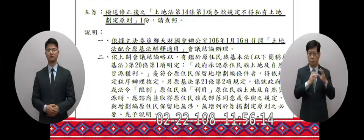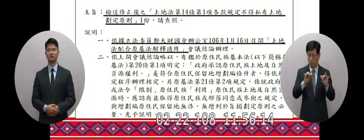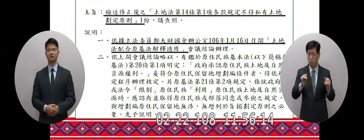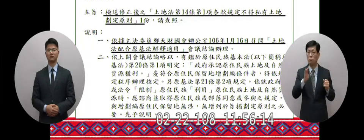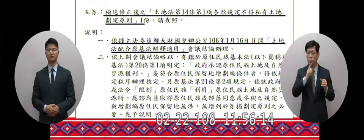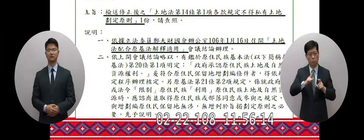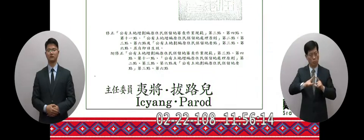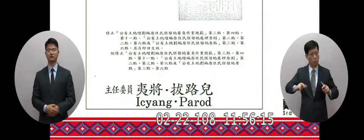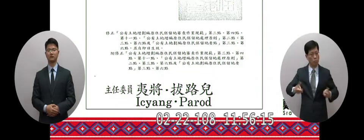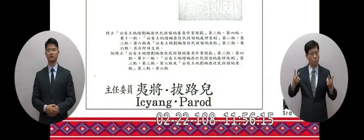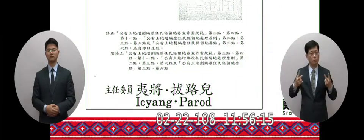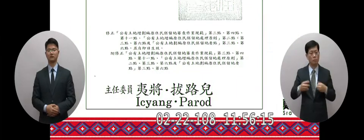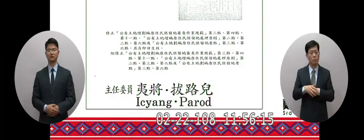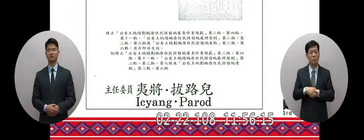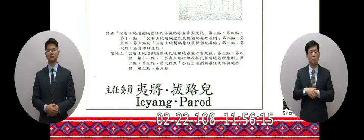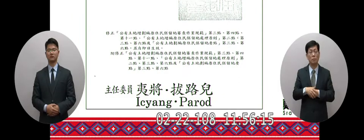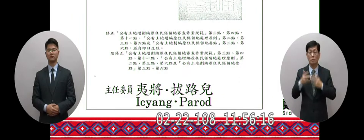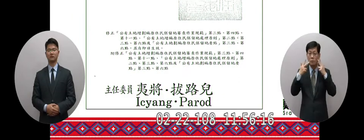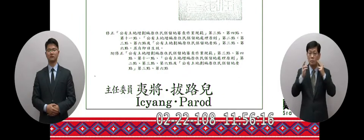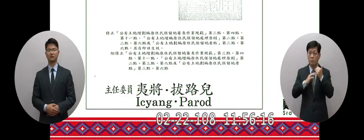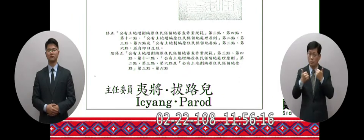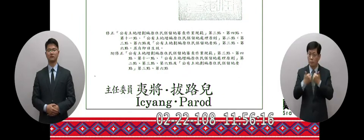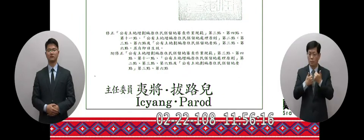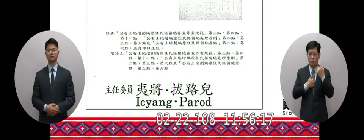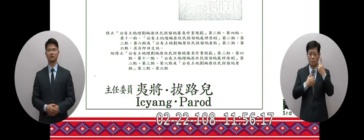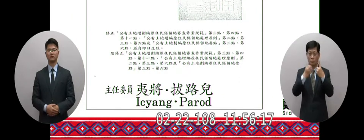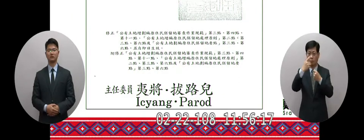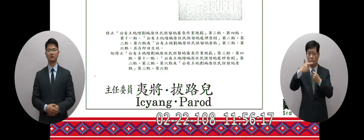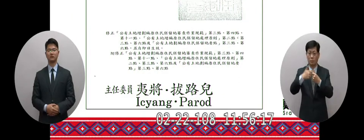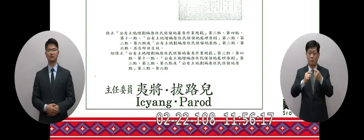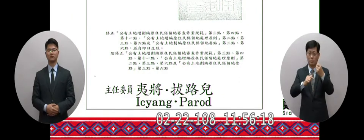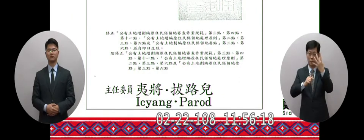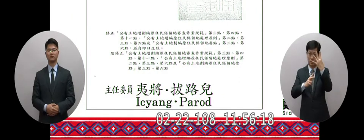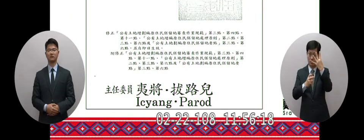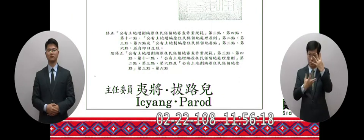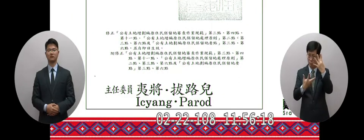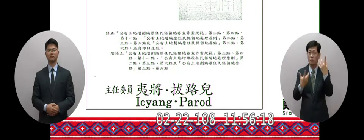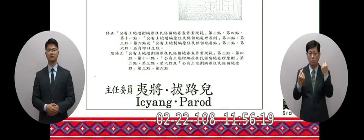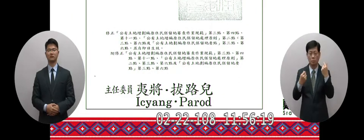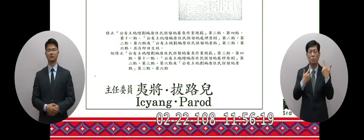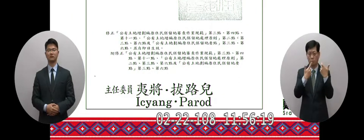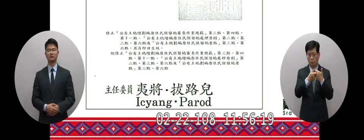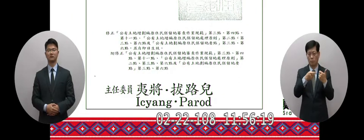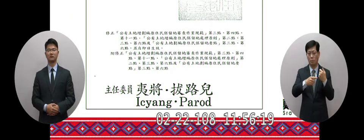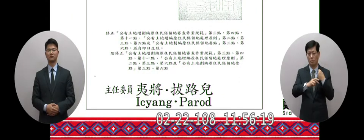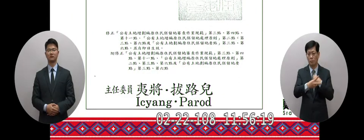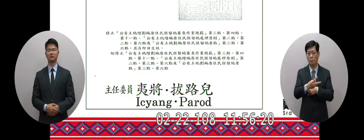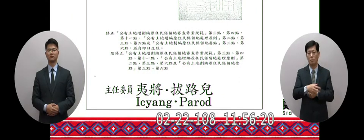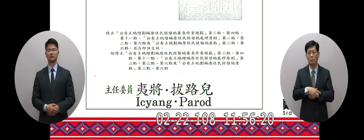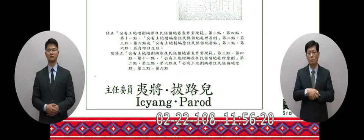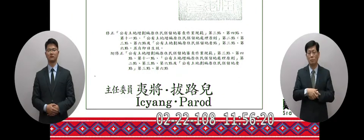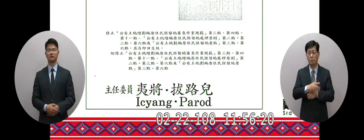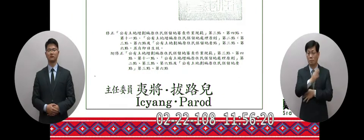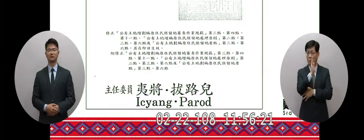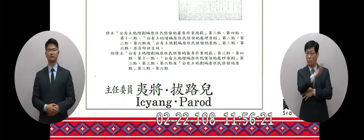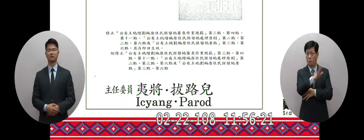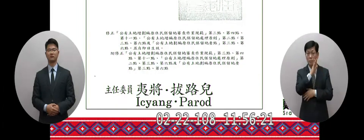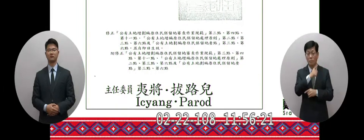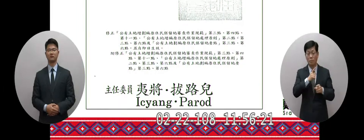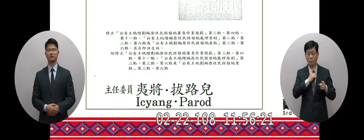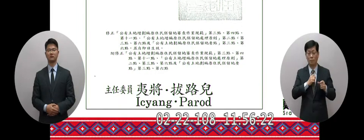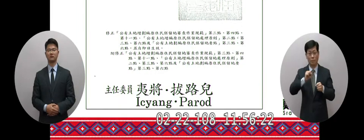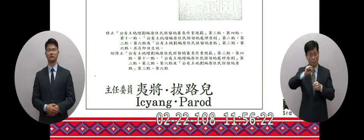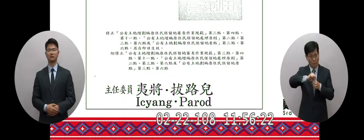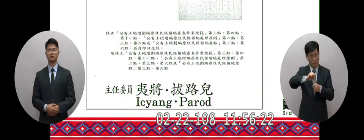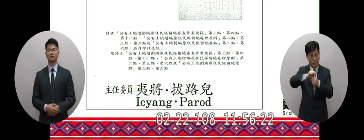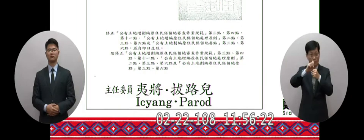大的突破。原民会106年4月28号也配合修正了公有土地征划编原住民